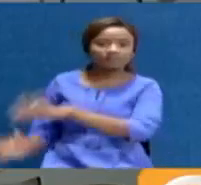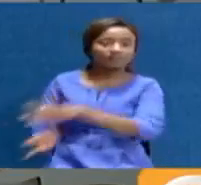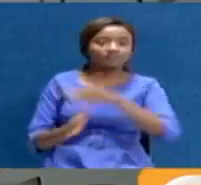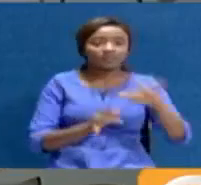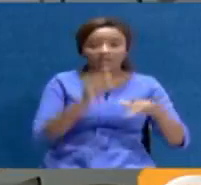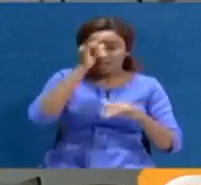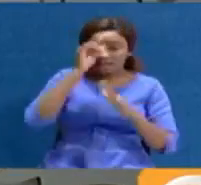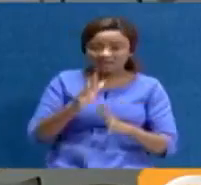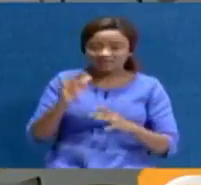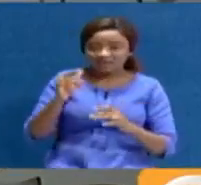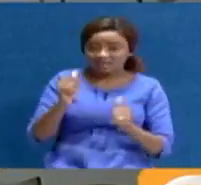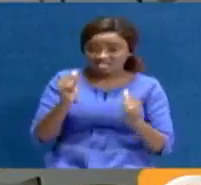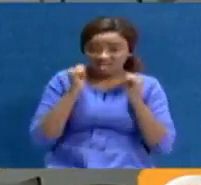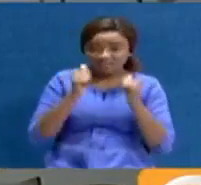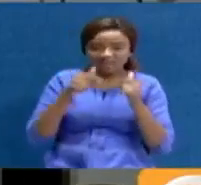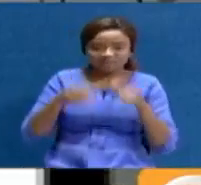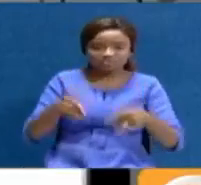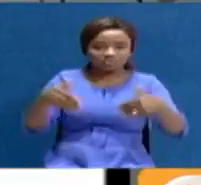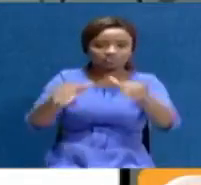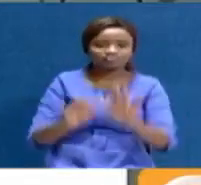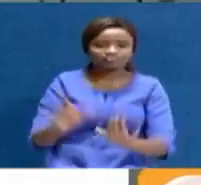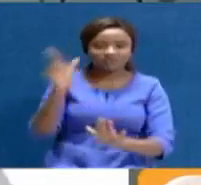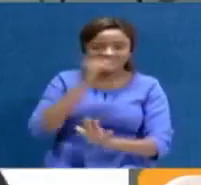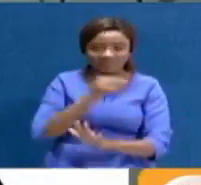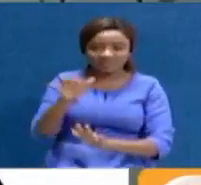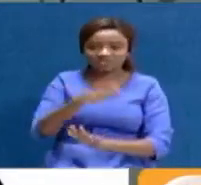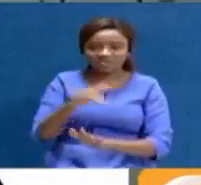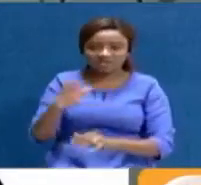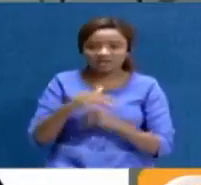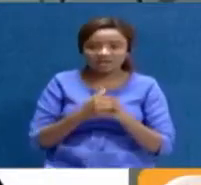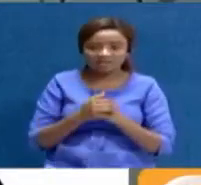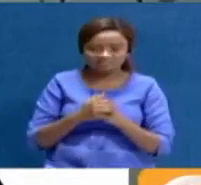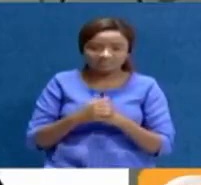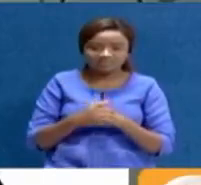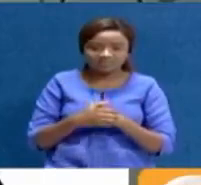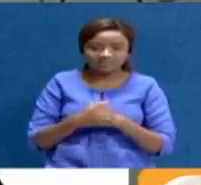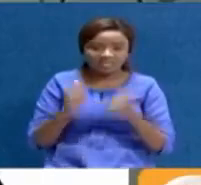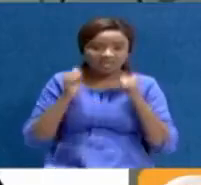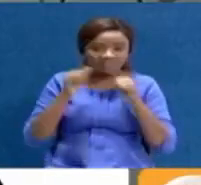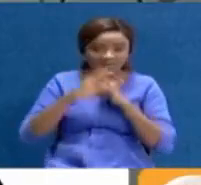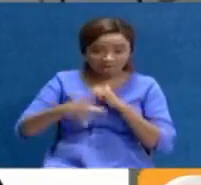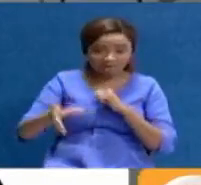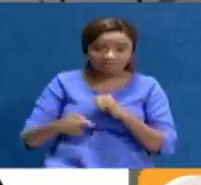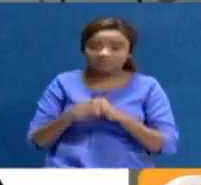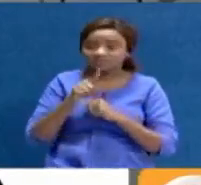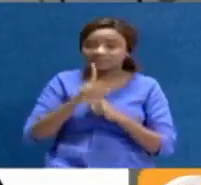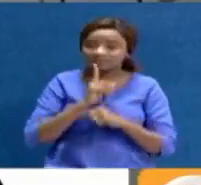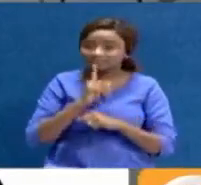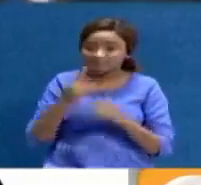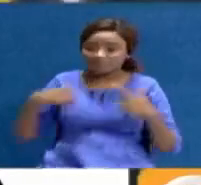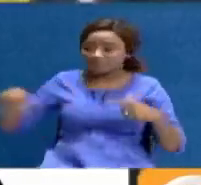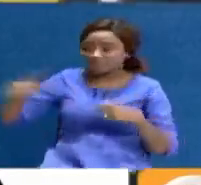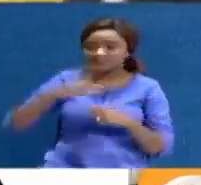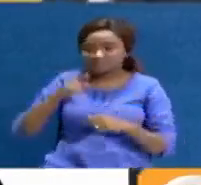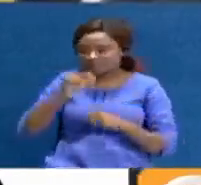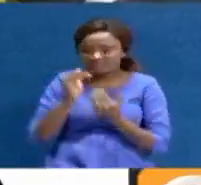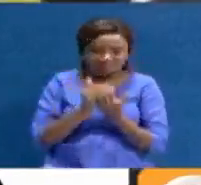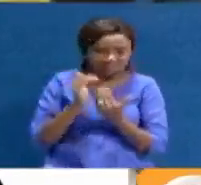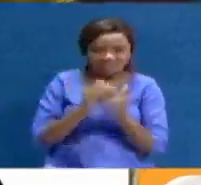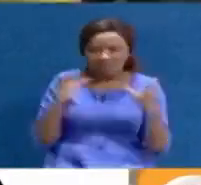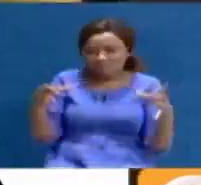Alikuwa gavana wa Nyamira John Nyagarama amezikwa nyumbani kwake eneo la Tente, kaunti ya Nyamira. Nyagarama ametajwa kama kiongozi aliyejali jamii